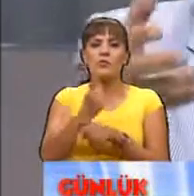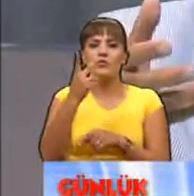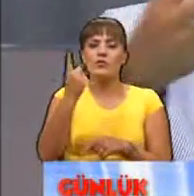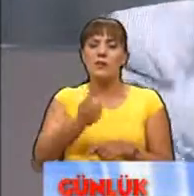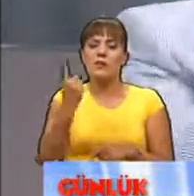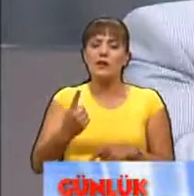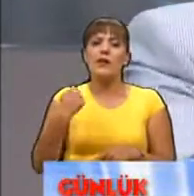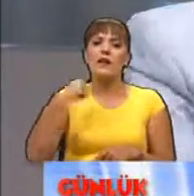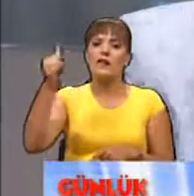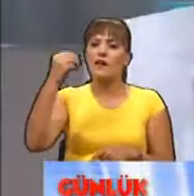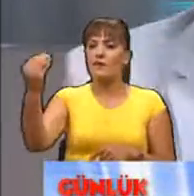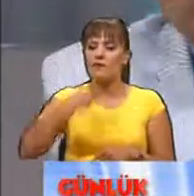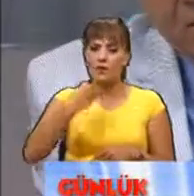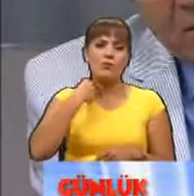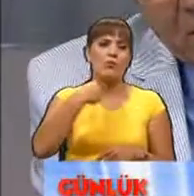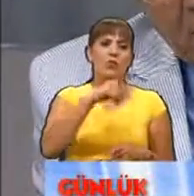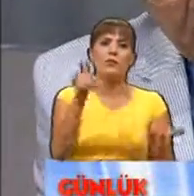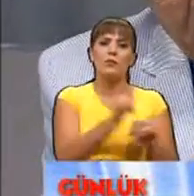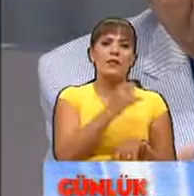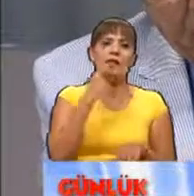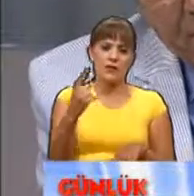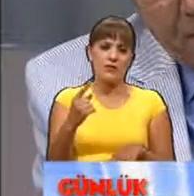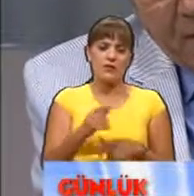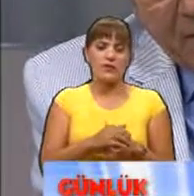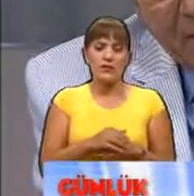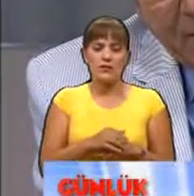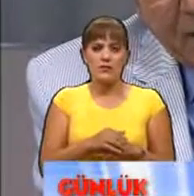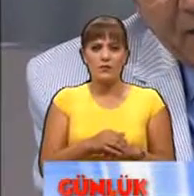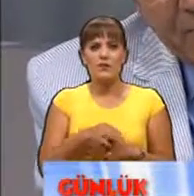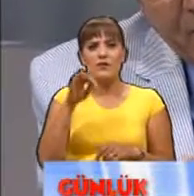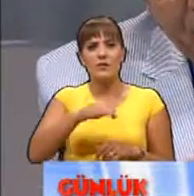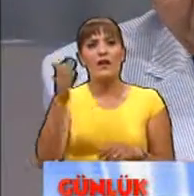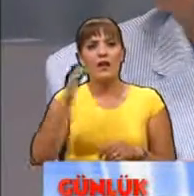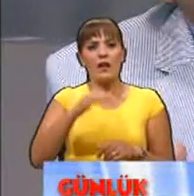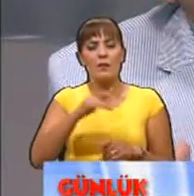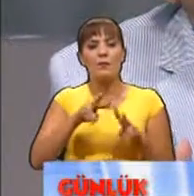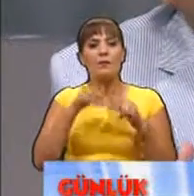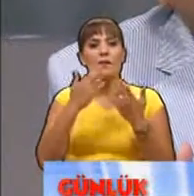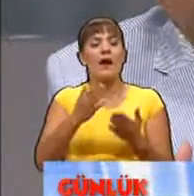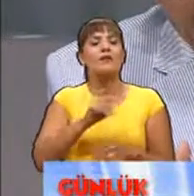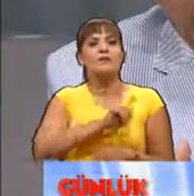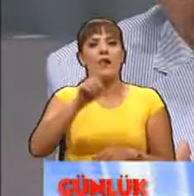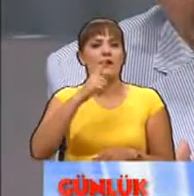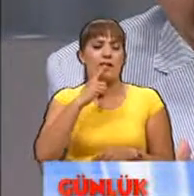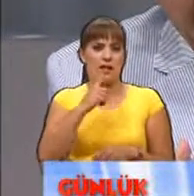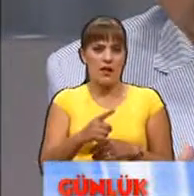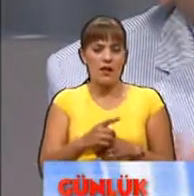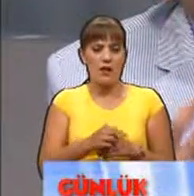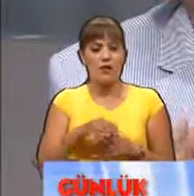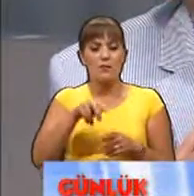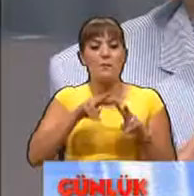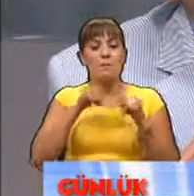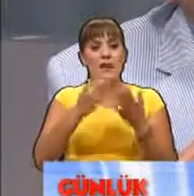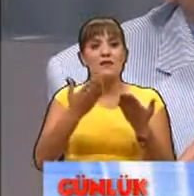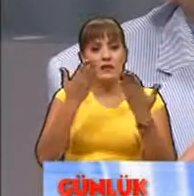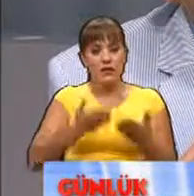geri verin, ben bankaya borcu kapattım diyecektir. Evet. Şimdi gelelim mirasın reddine. Hı hı. Şimdi